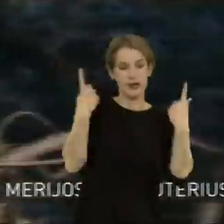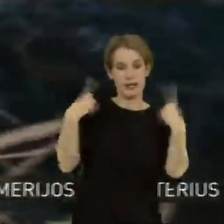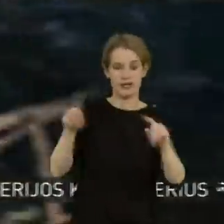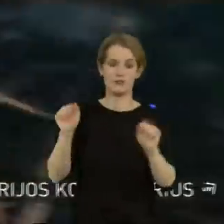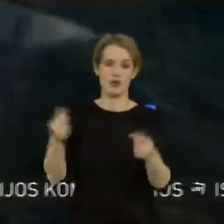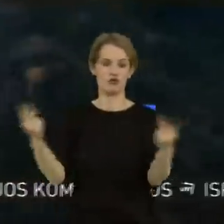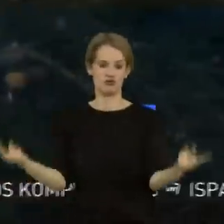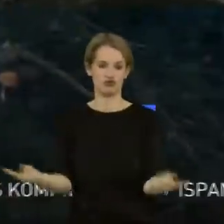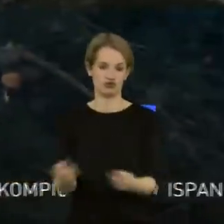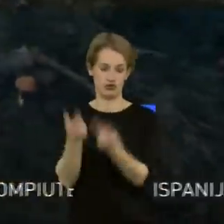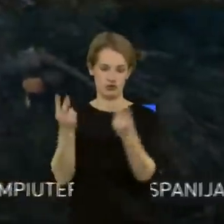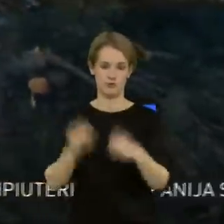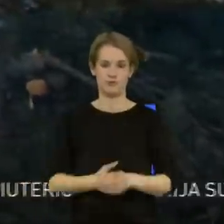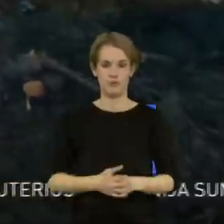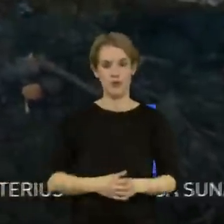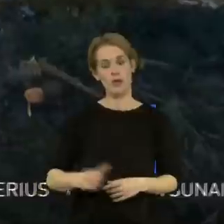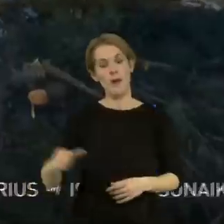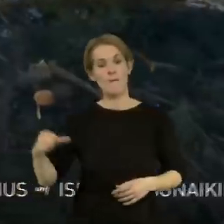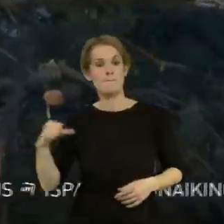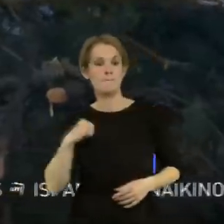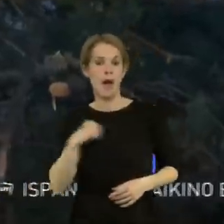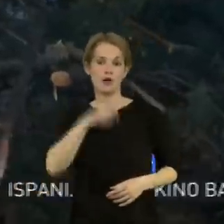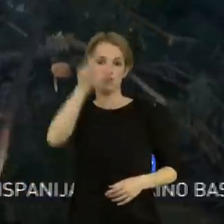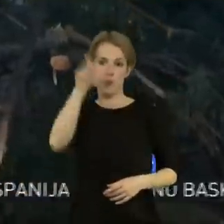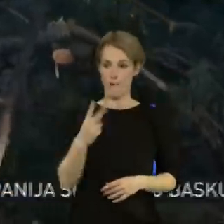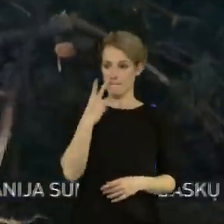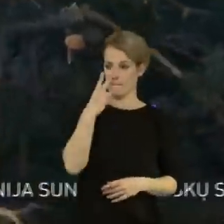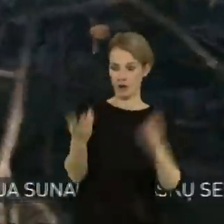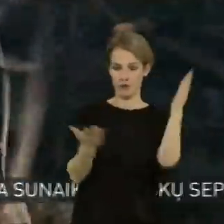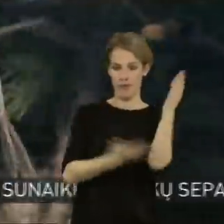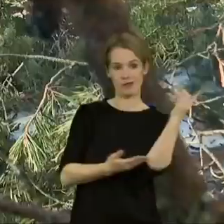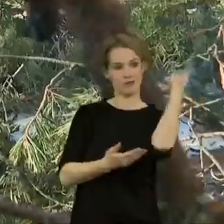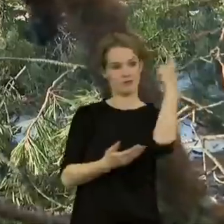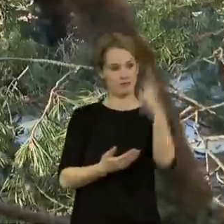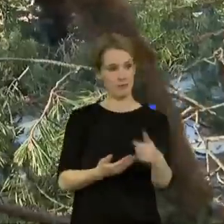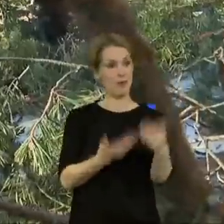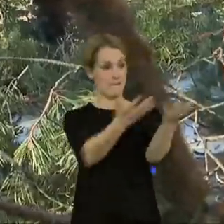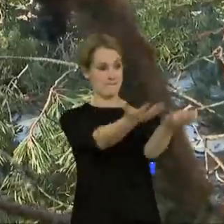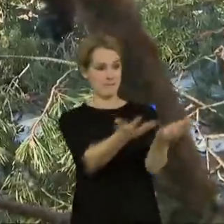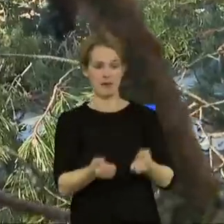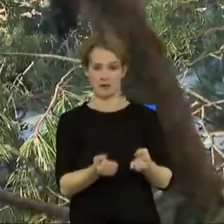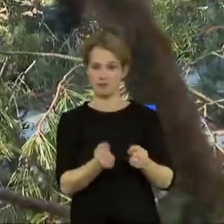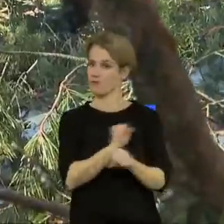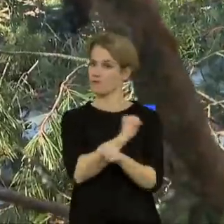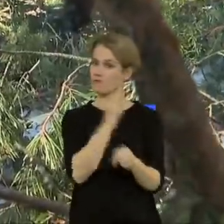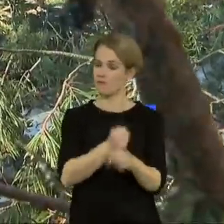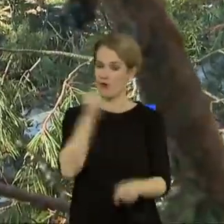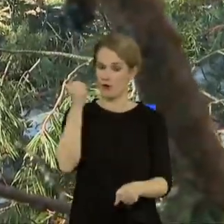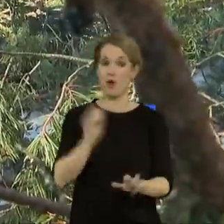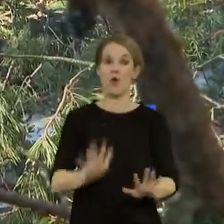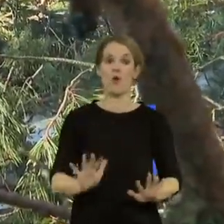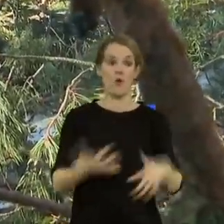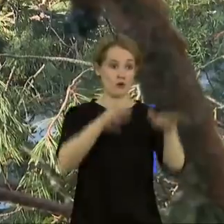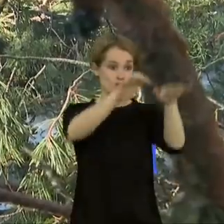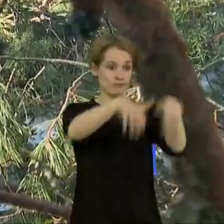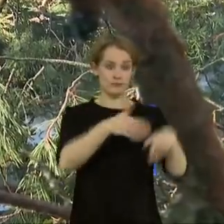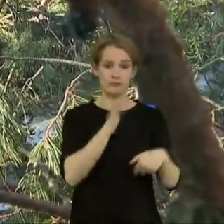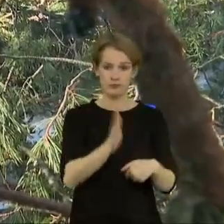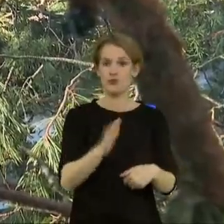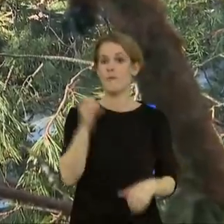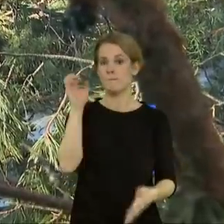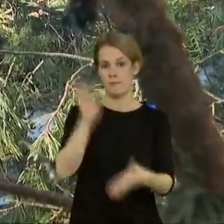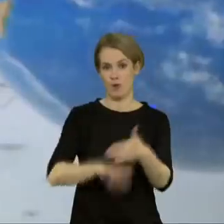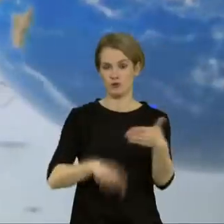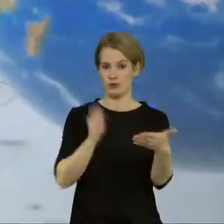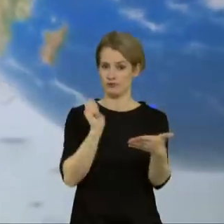Tačiau savavališkai rinktis sniegolaužų ir taip ruoštis jau kitos žiemos šildymo sezonui negalima. Ta padarusiems grės baudos.